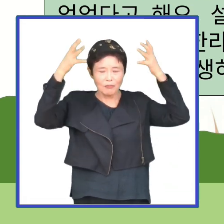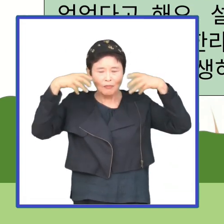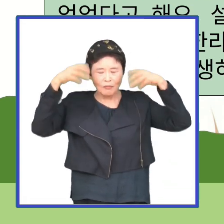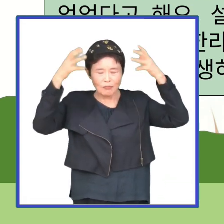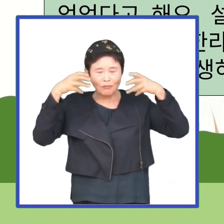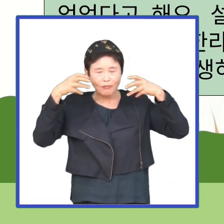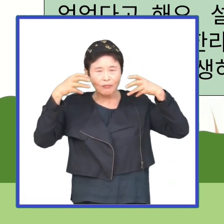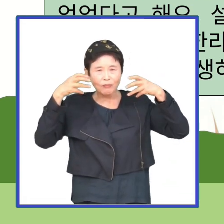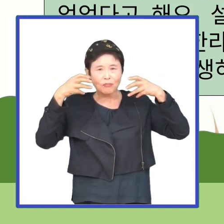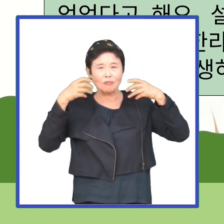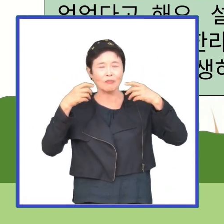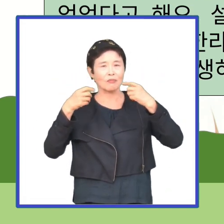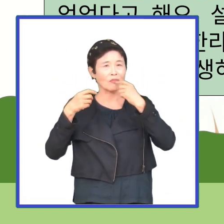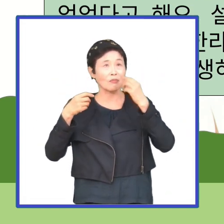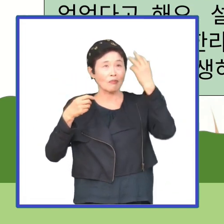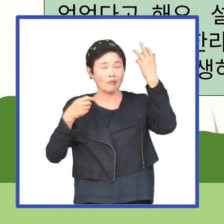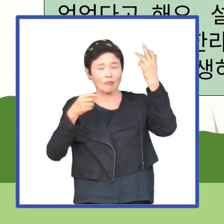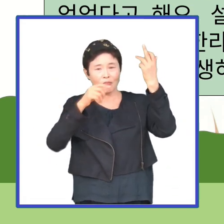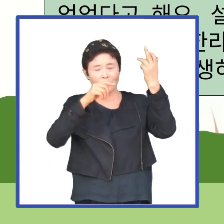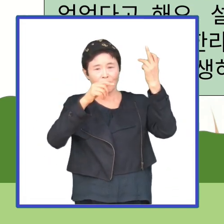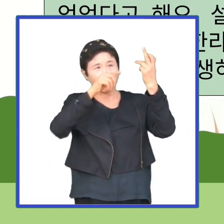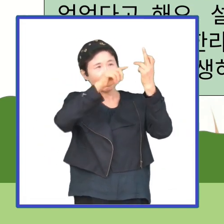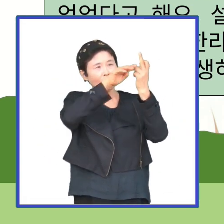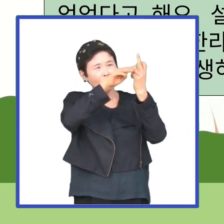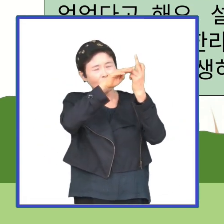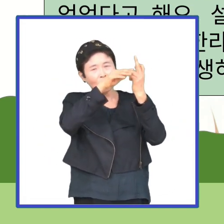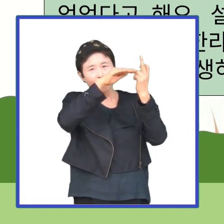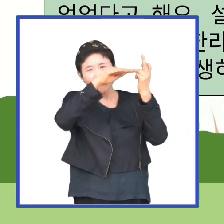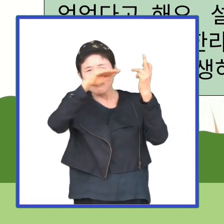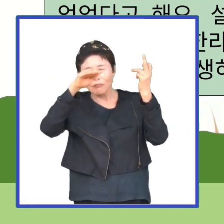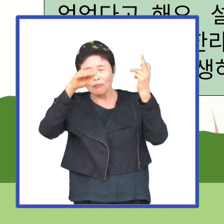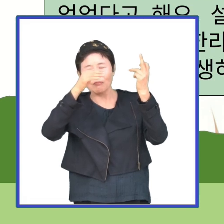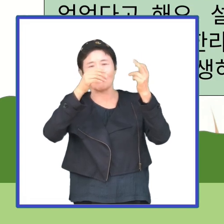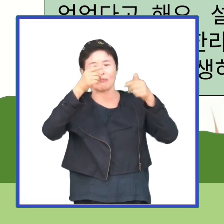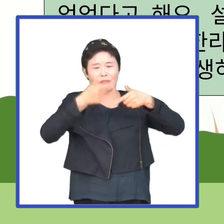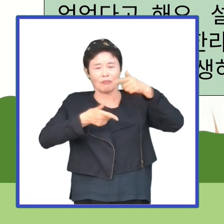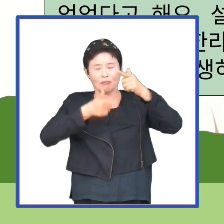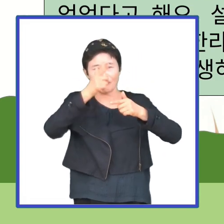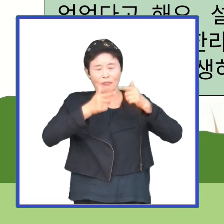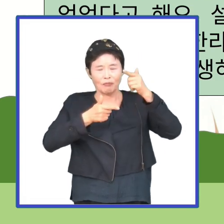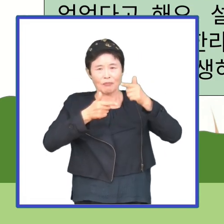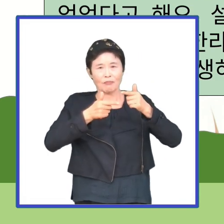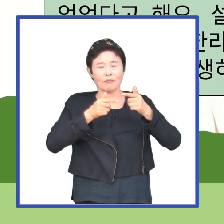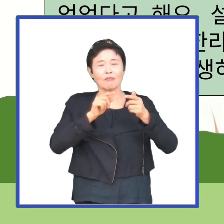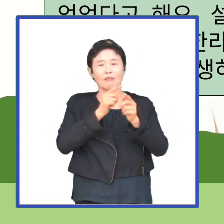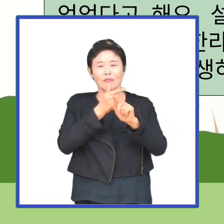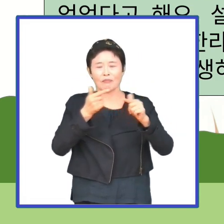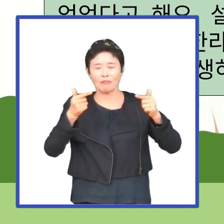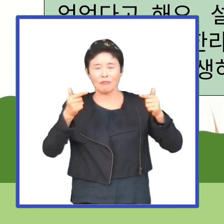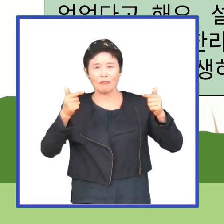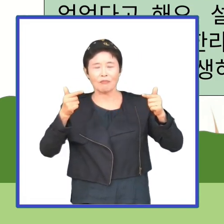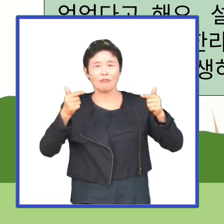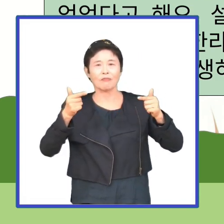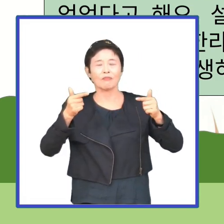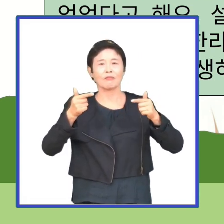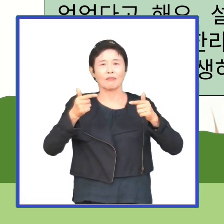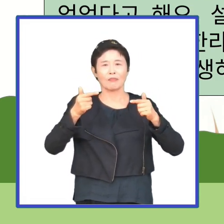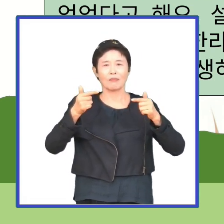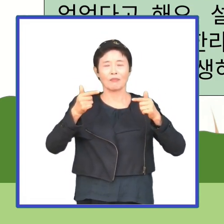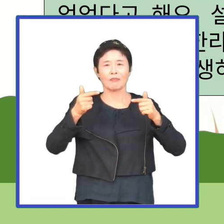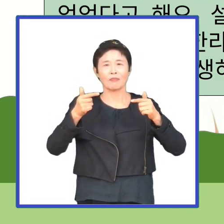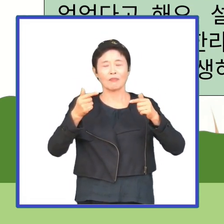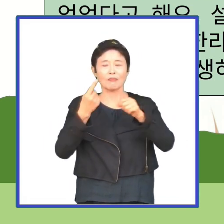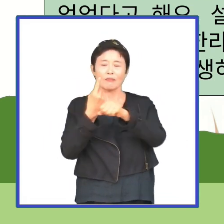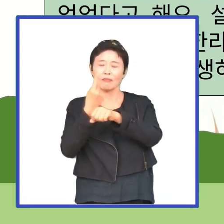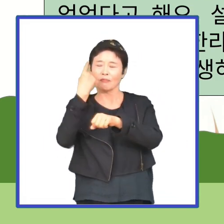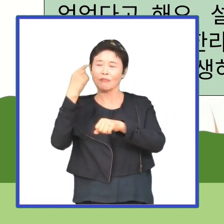생태축의 아고산 식물들, 구상나무, 가문비나무, 분비나무 등이 작년부터 빠른 속도로